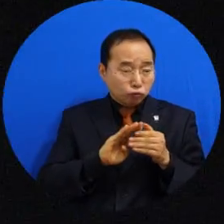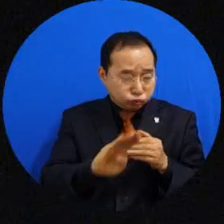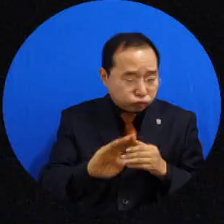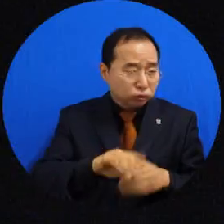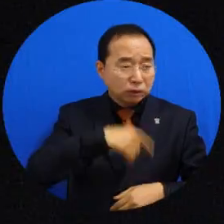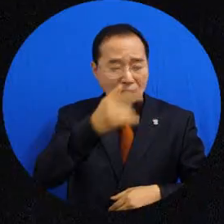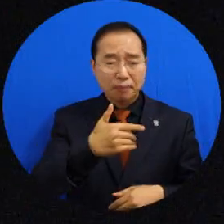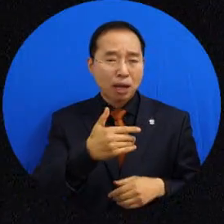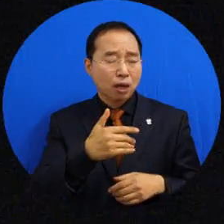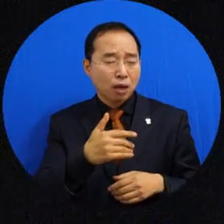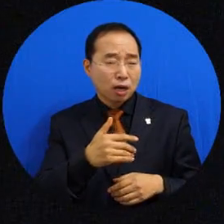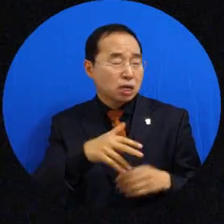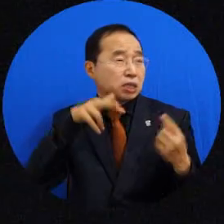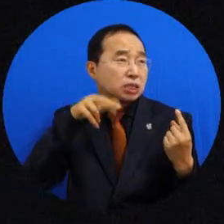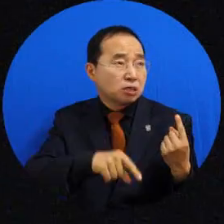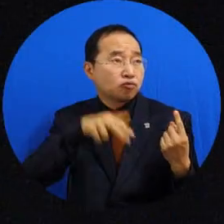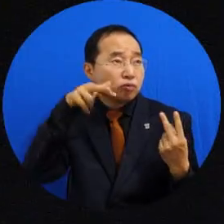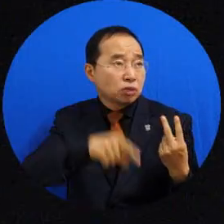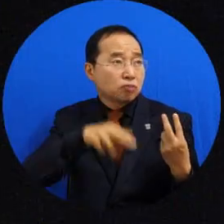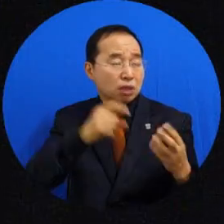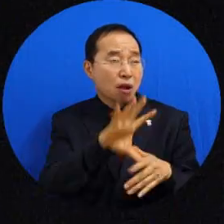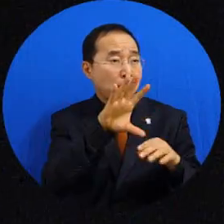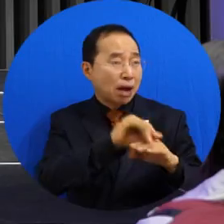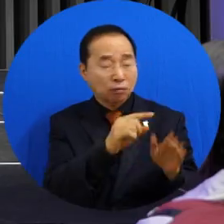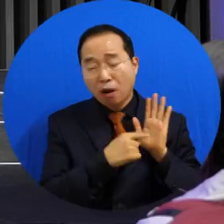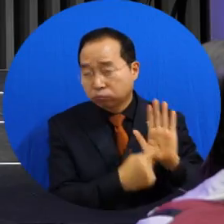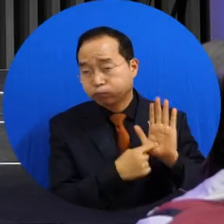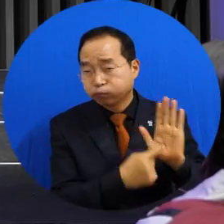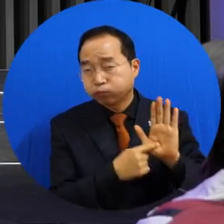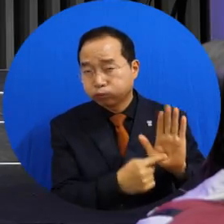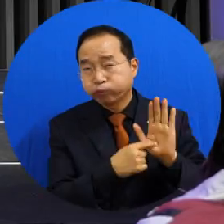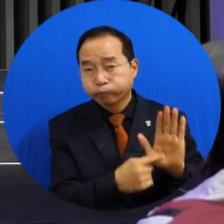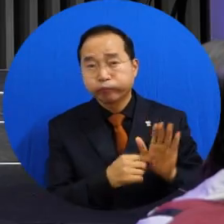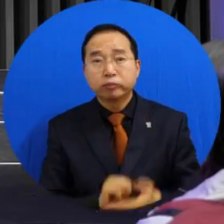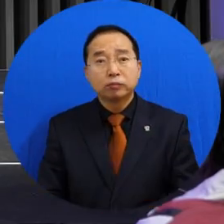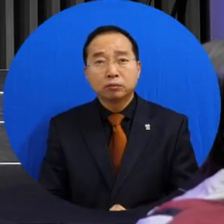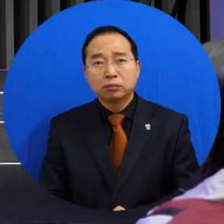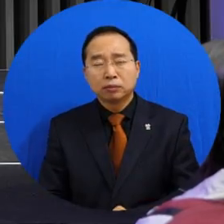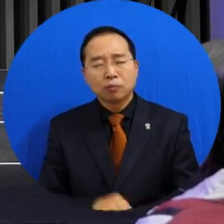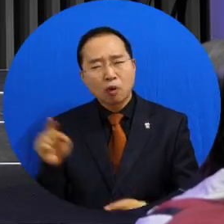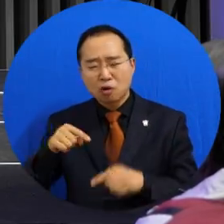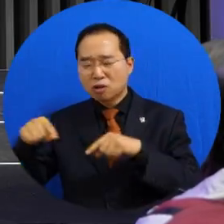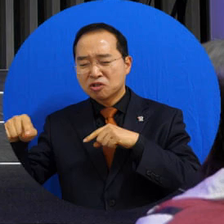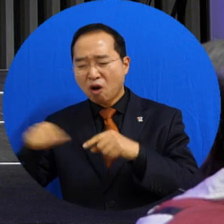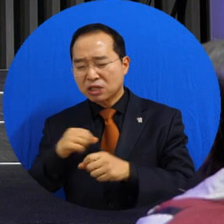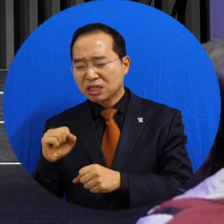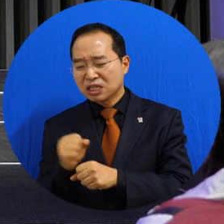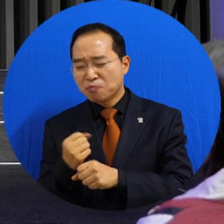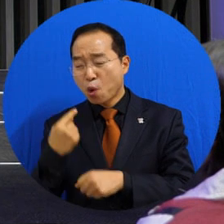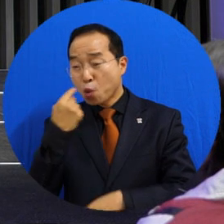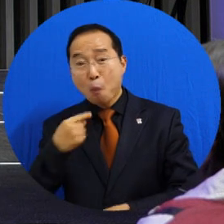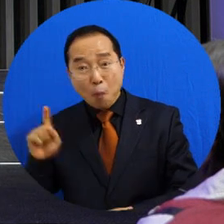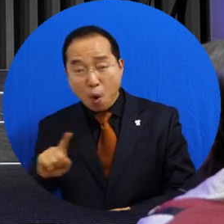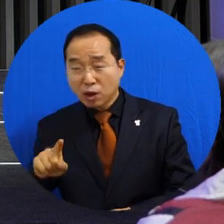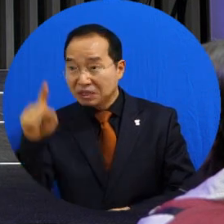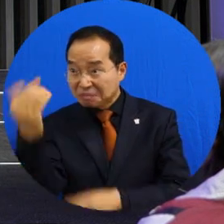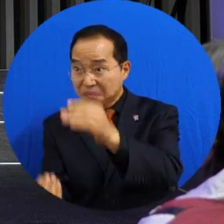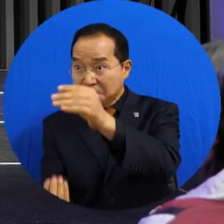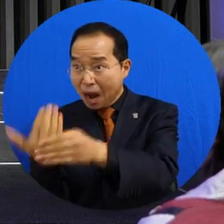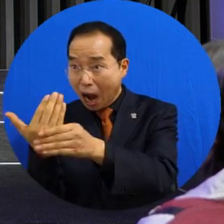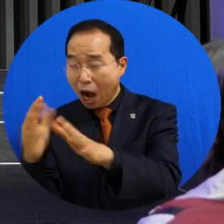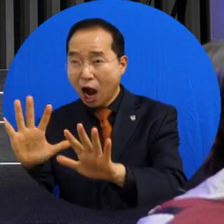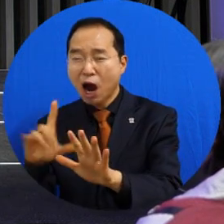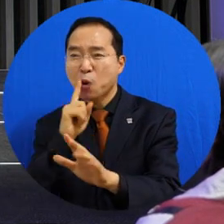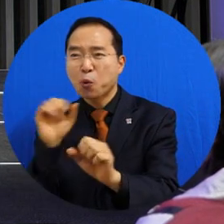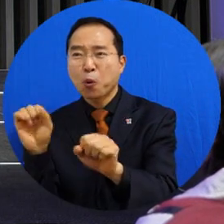주간 계속 재생하기 시작했어요. 정치 음모론 중에서 이런 거 있잖아요. 하나의 사건을 덮기 위해서 다른